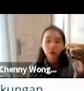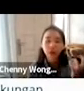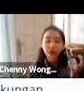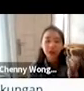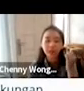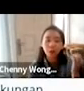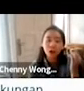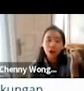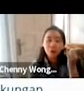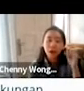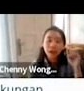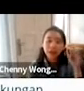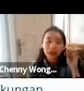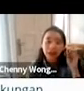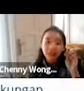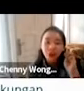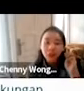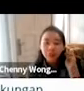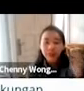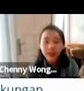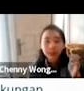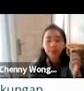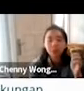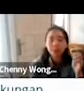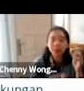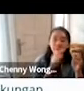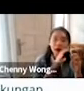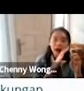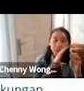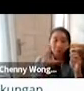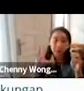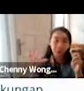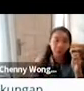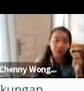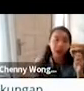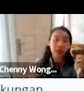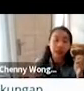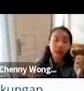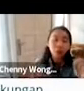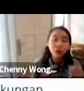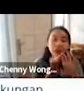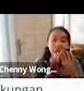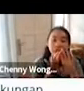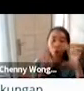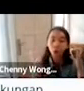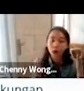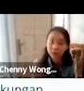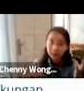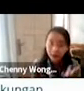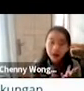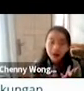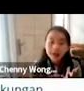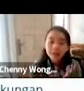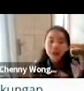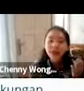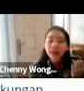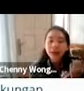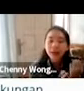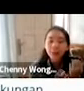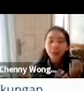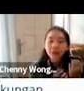produk tersebut adalah hijau berdasarkan satu aspek saja tanpa mempertimbangkan aspek-aspek penting lainnya yang mungkin jika dikumulatifkan